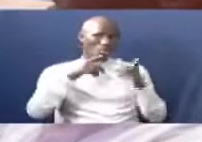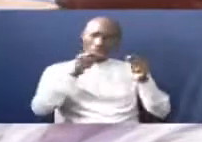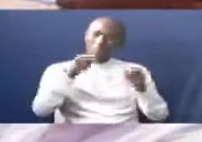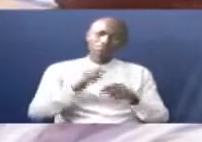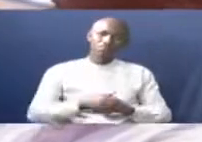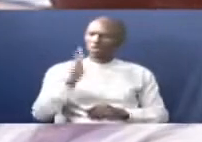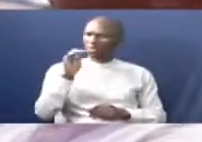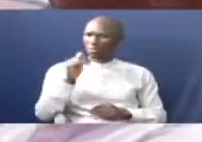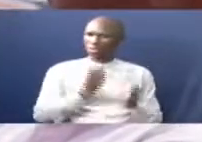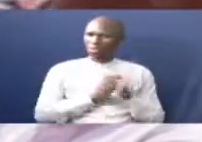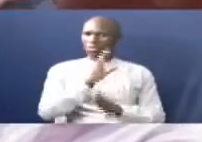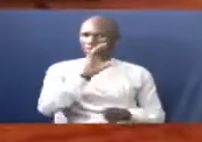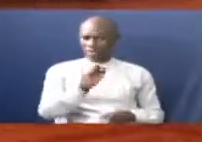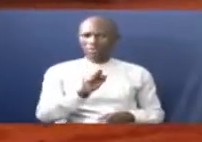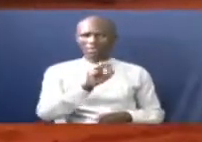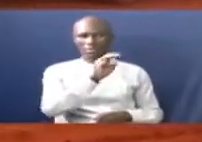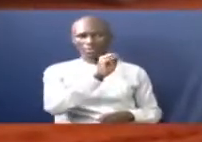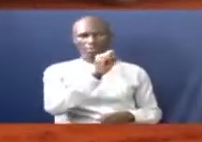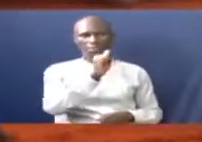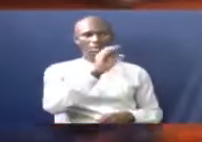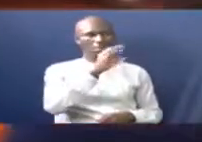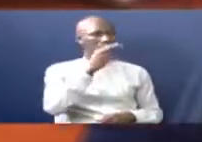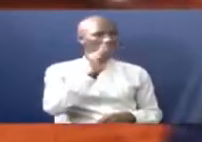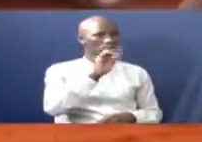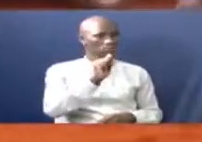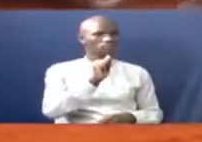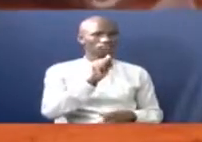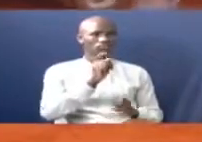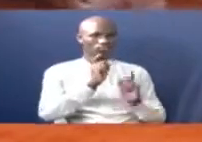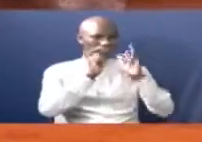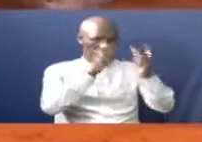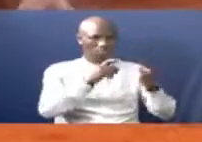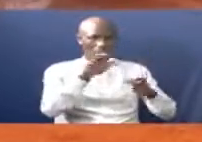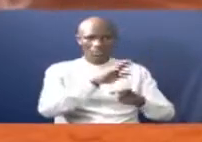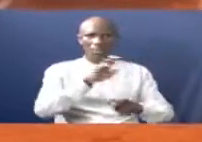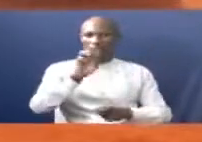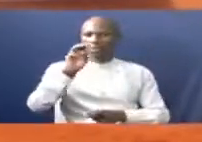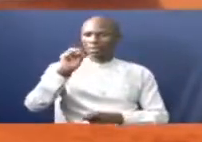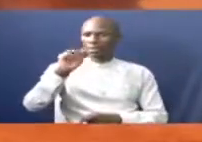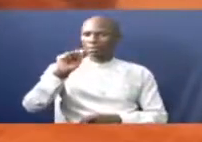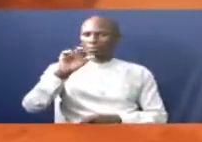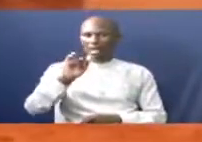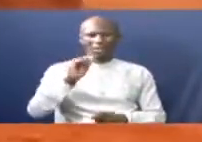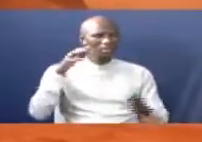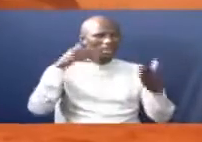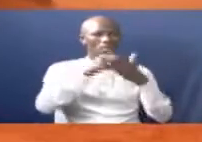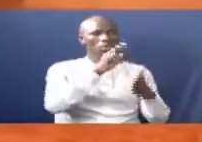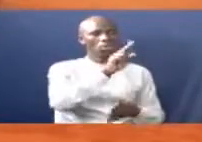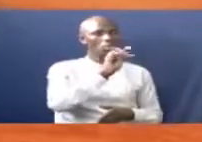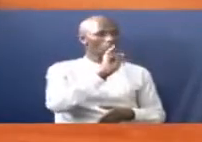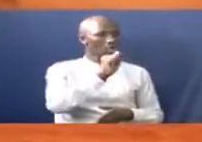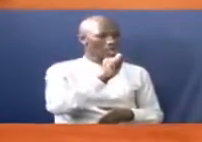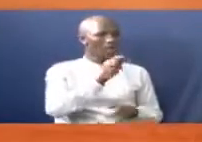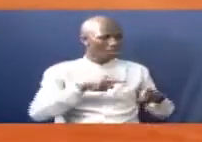wa kwezi la CS wake macharia wa transport. Nima atu awadi lelu wako. Dikuma emali mbaka Ukia Road. Na contractor